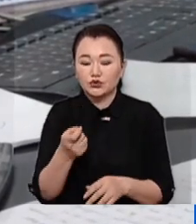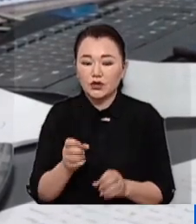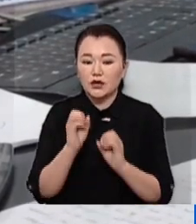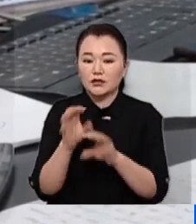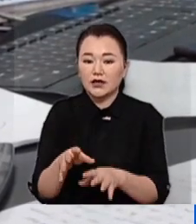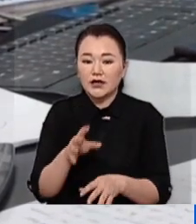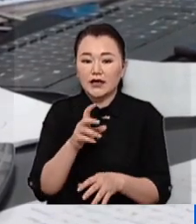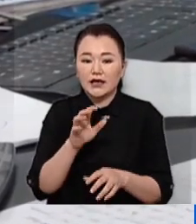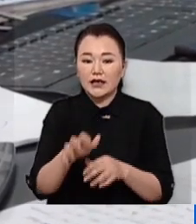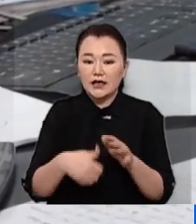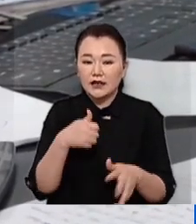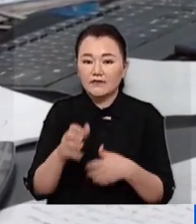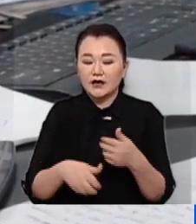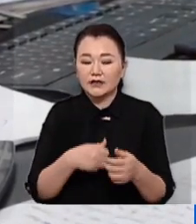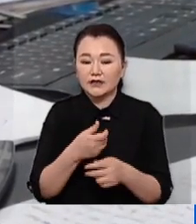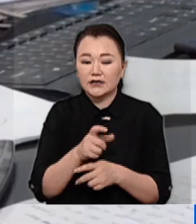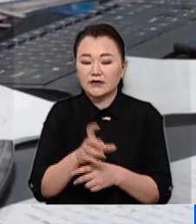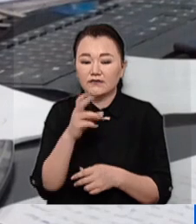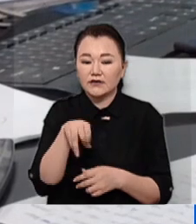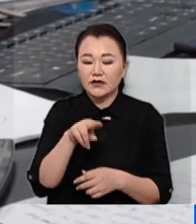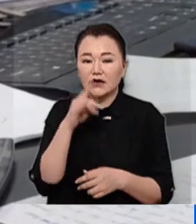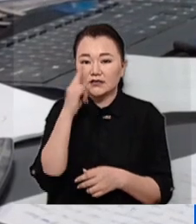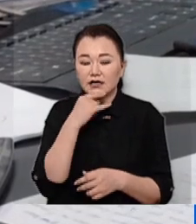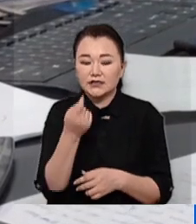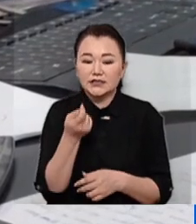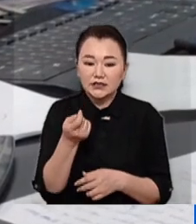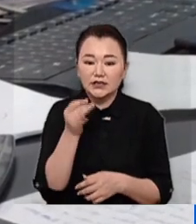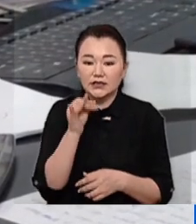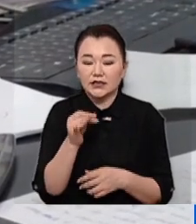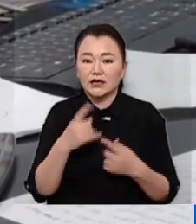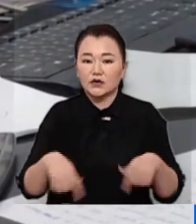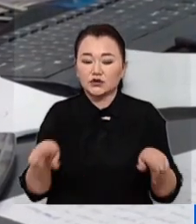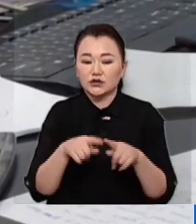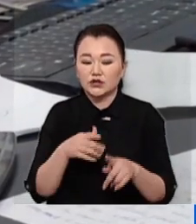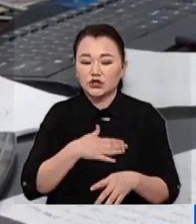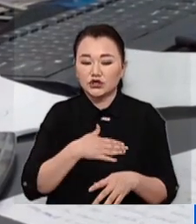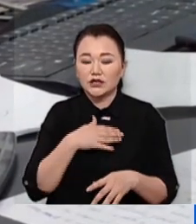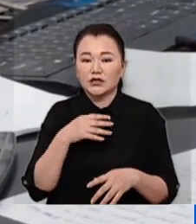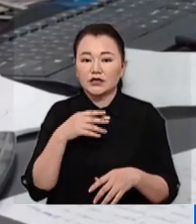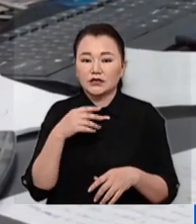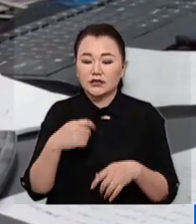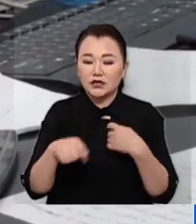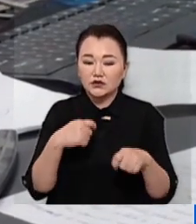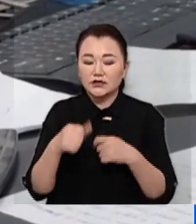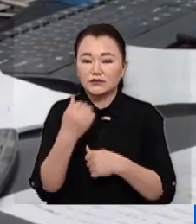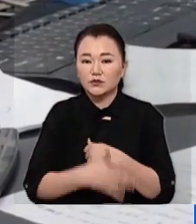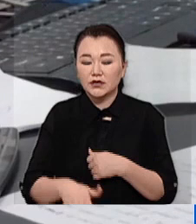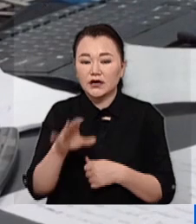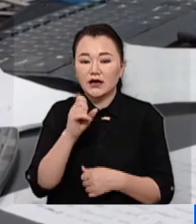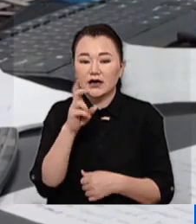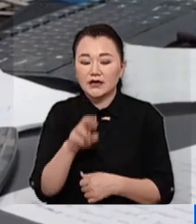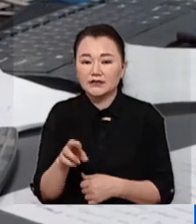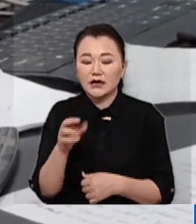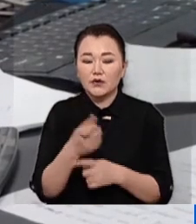на элеваторы под видом казахстанского зерна и отгружается наши традиционные рынки Республики Центральной Азии.